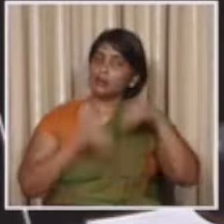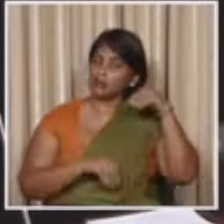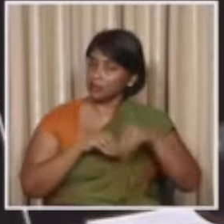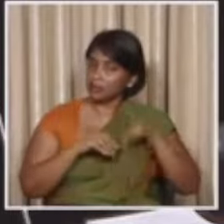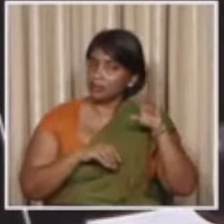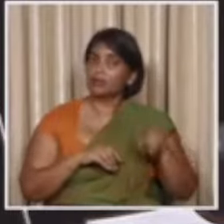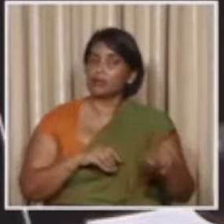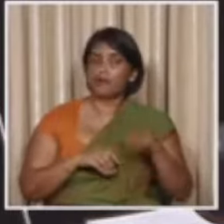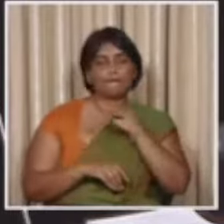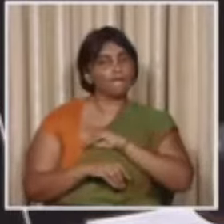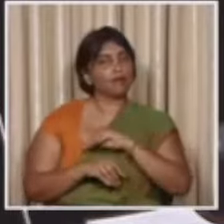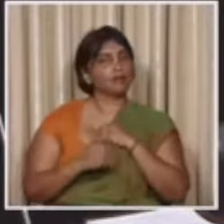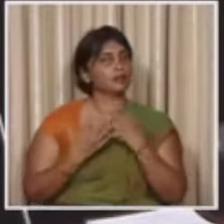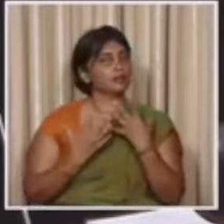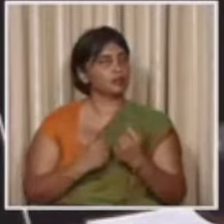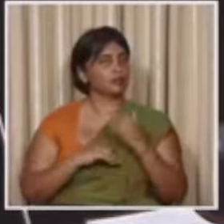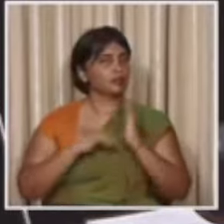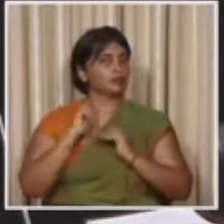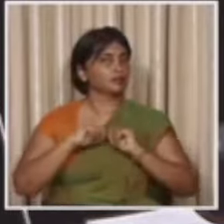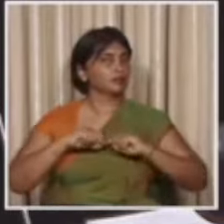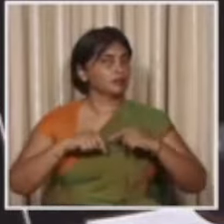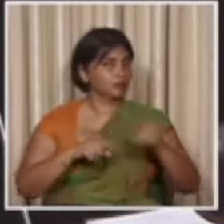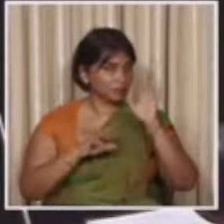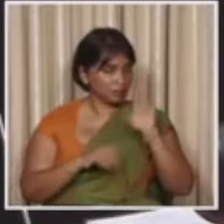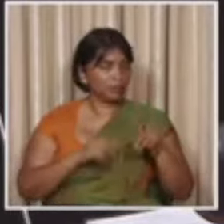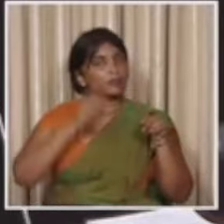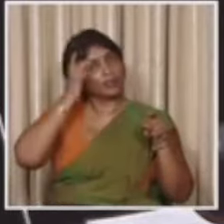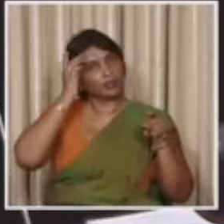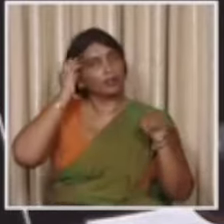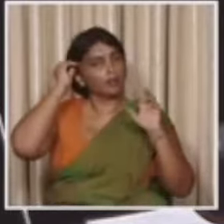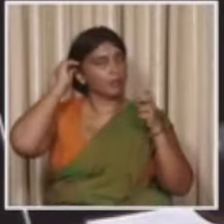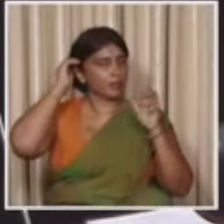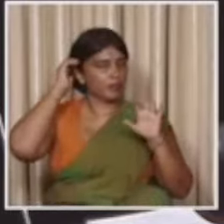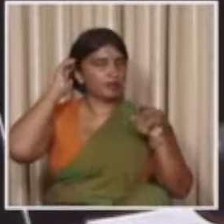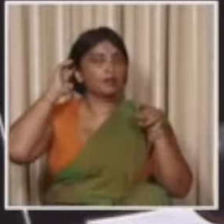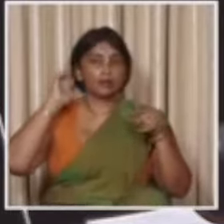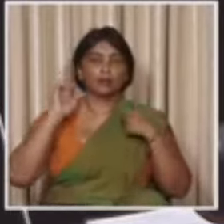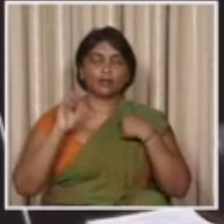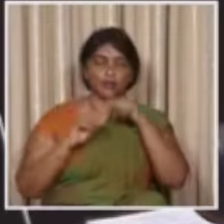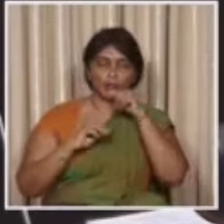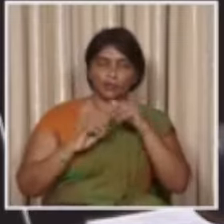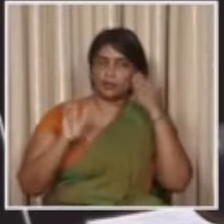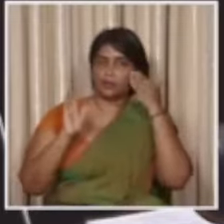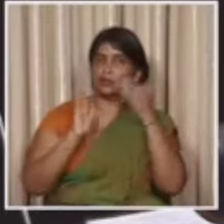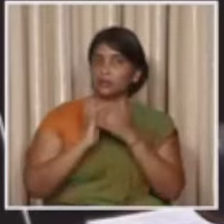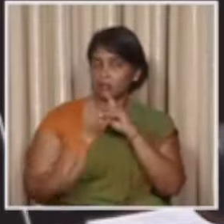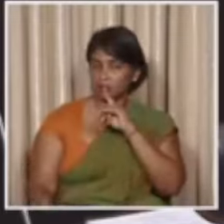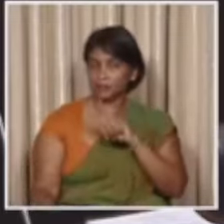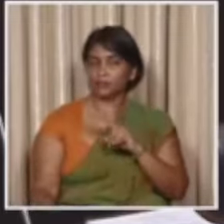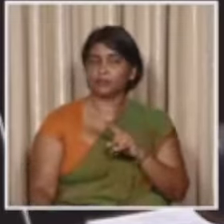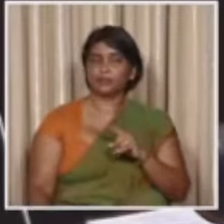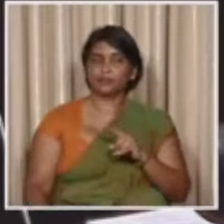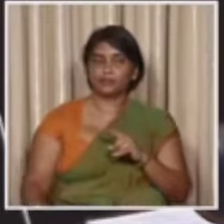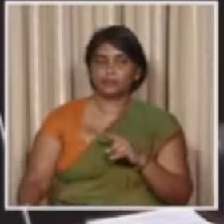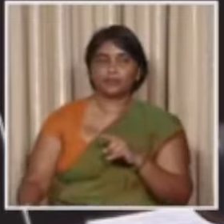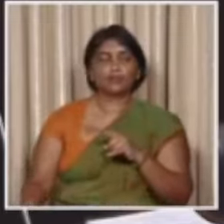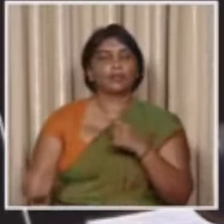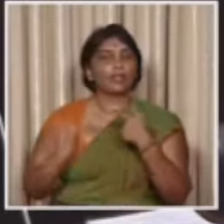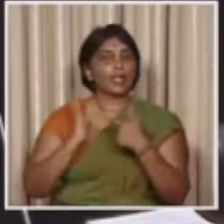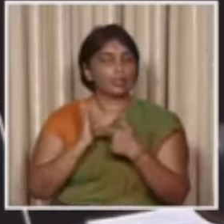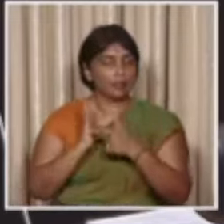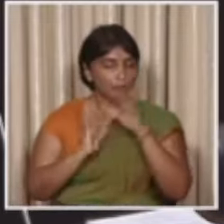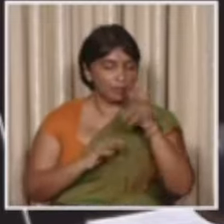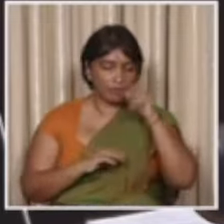මැතිවරණවලින් වාසි ලබා ගැනීමේ ක්‍රියාවලයක් තිබුණාද කියන ගැටලුව. මම එකක් මෙතෙන්දි අවධාරණය කරන්න ඕනේ. තමිල් නාඩුව